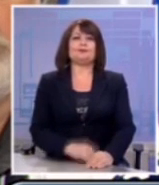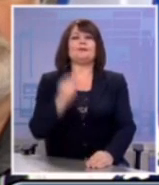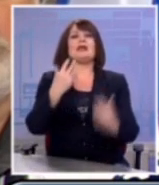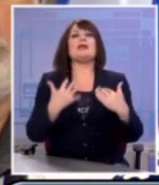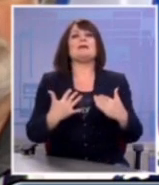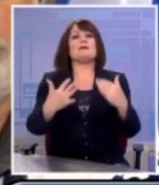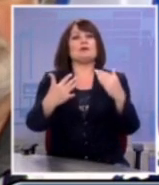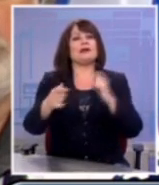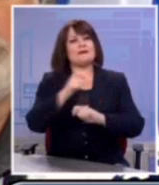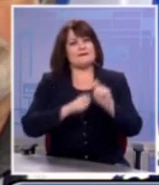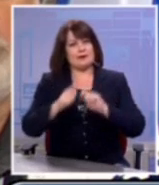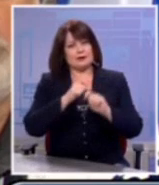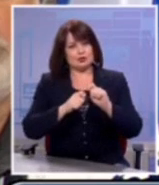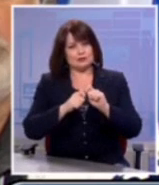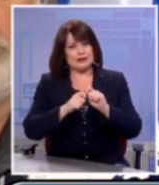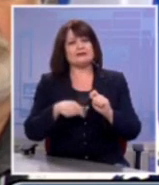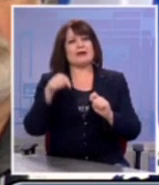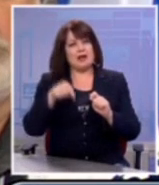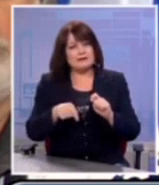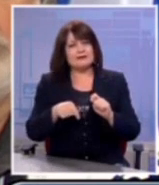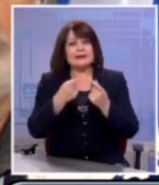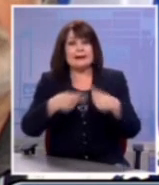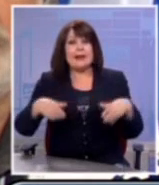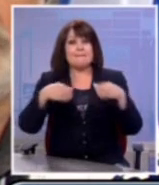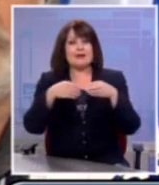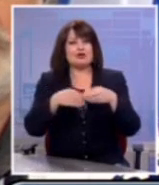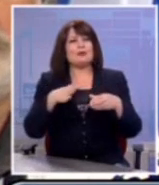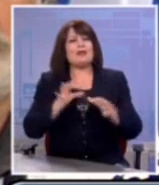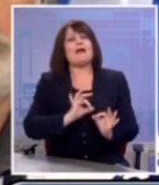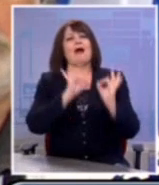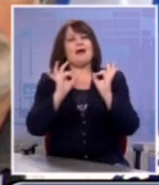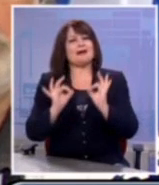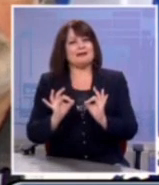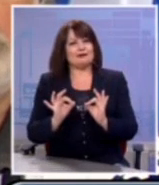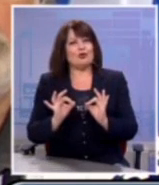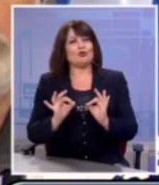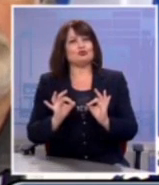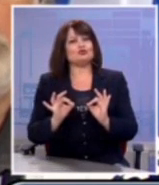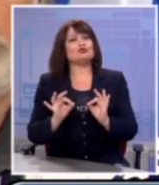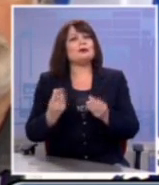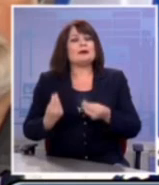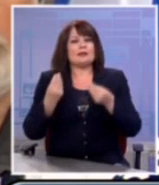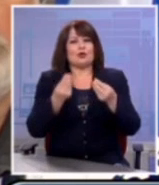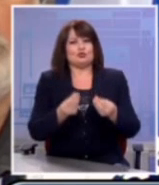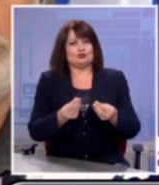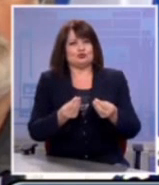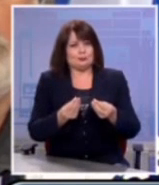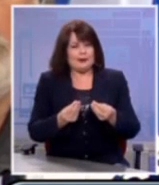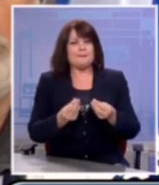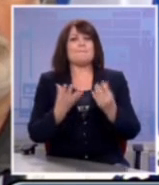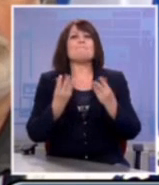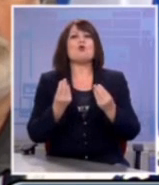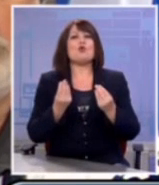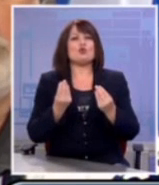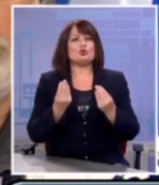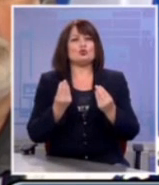κοινοβούλιο, συστήνοντας αυτήν την επιτροπή, θέλει ακριβώς να παραδώσει στα χέρια των